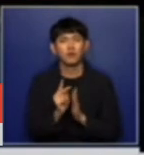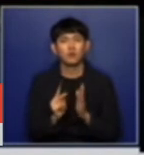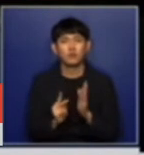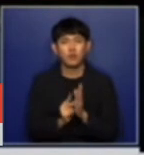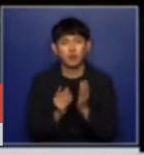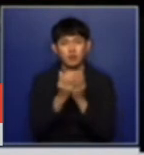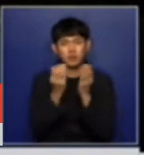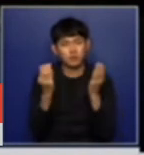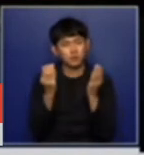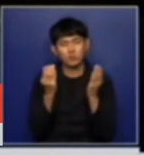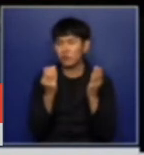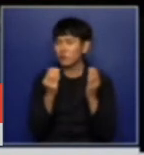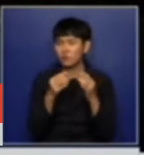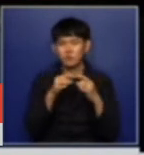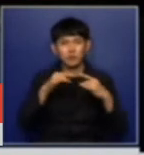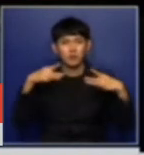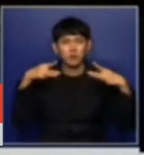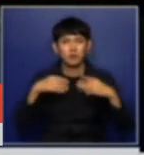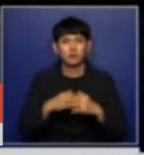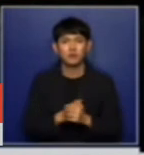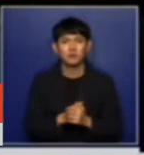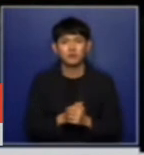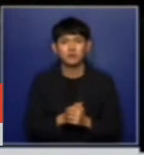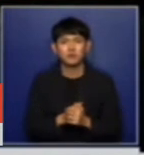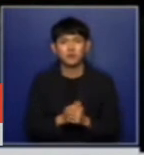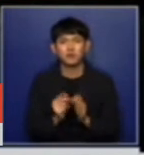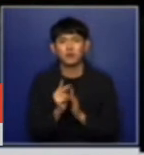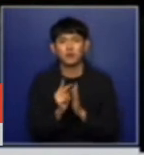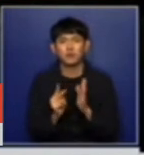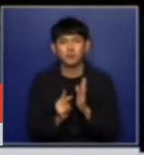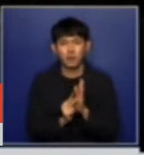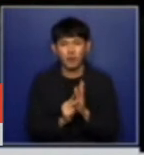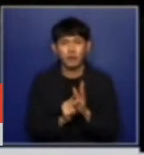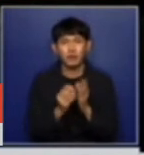นูญผมเอารัฐธรรมนูญมา